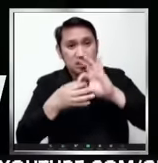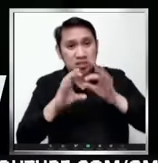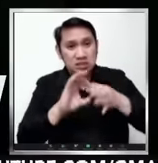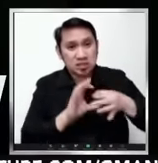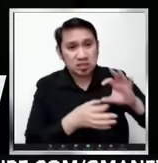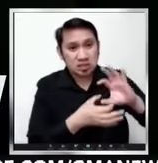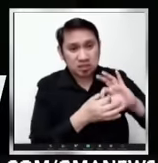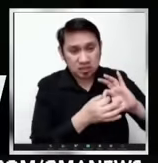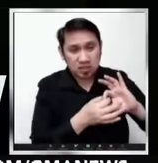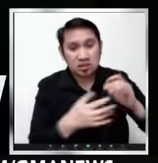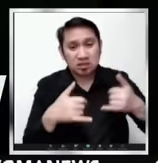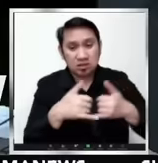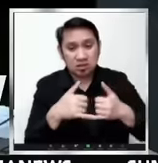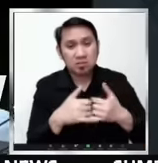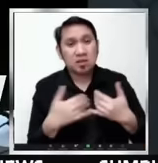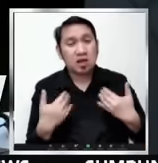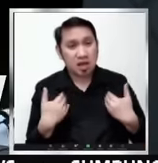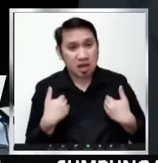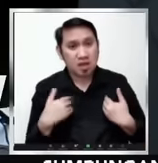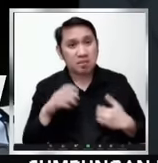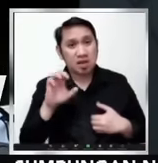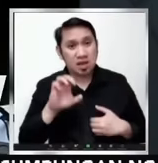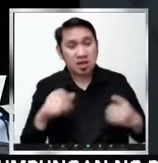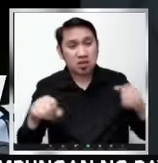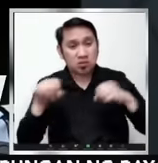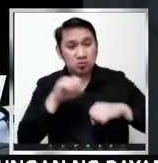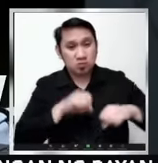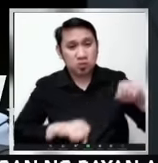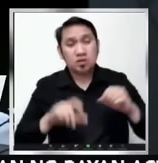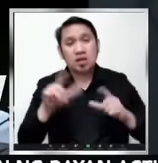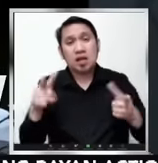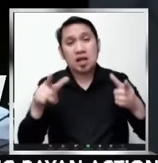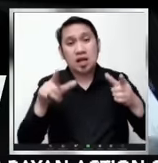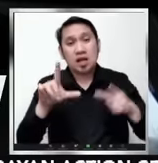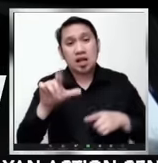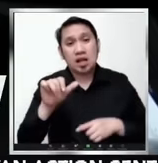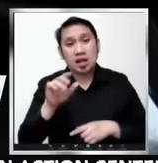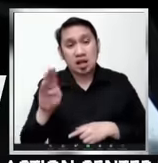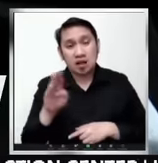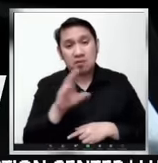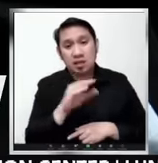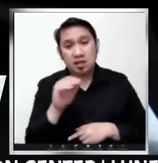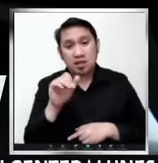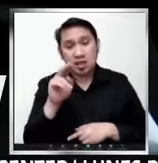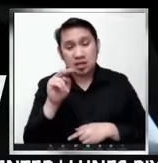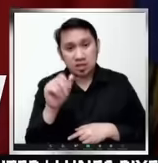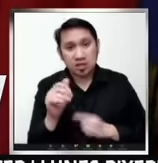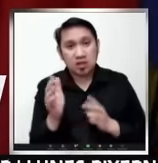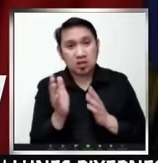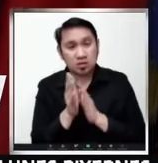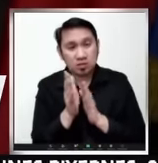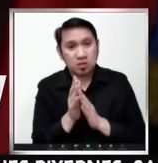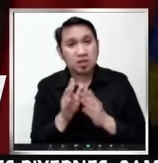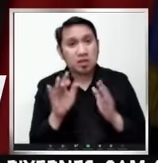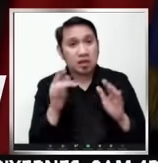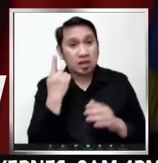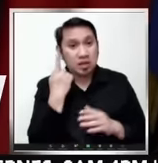kauna-unahang esports laboratory at arena na nasa loob ng isang universidad na binuksan kanina.